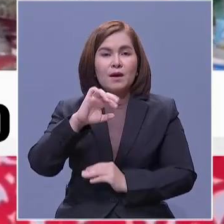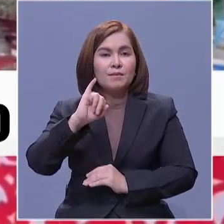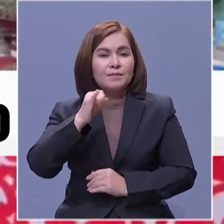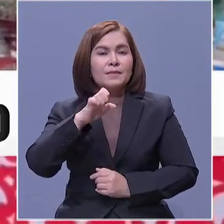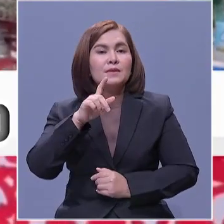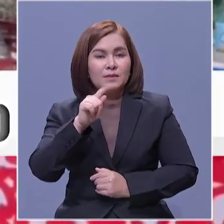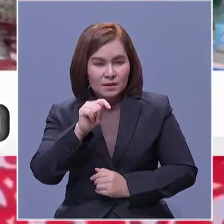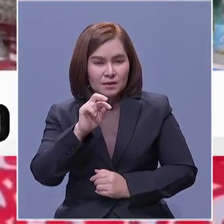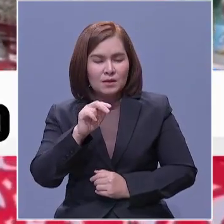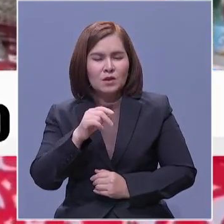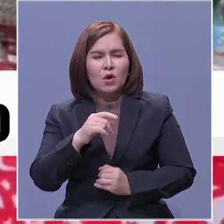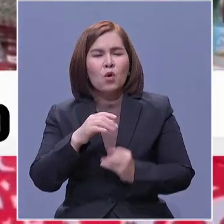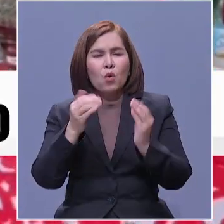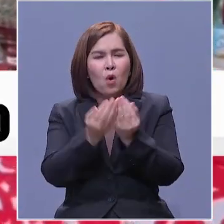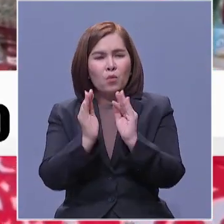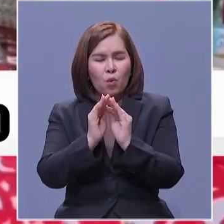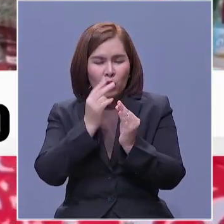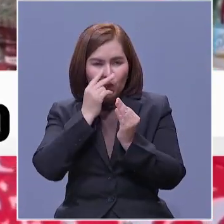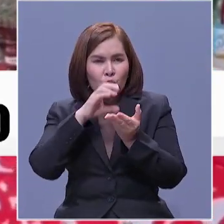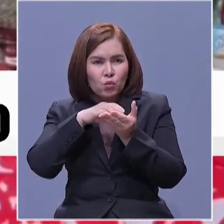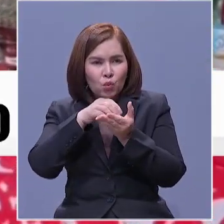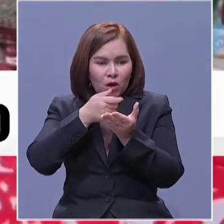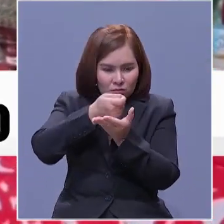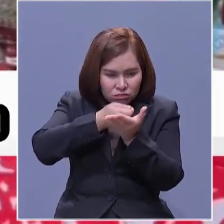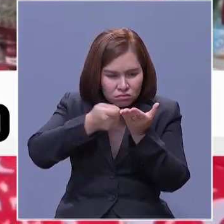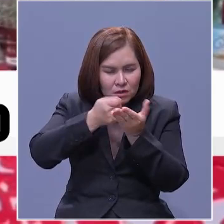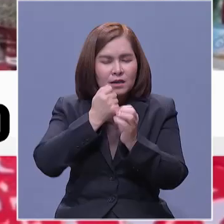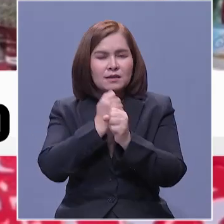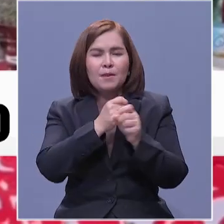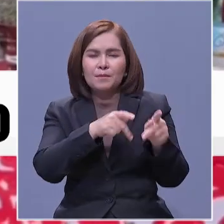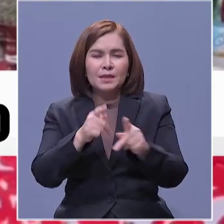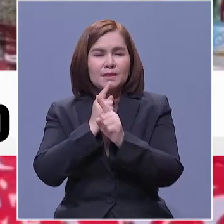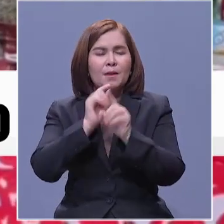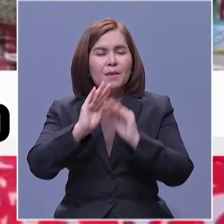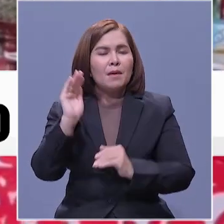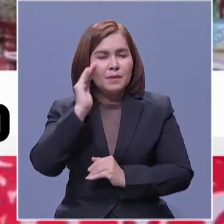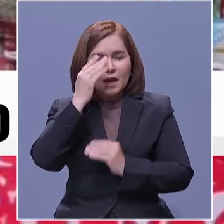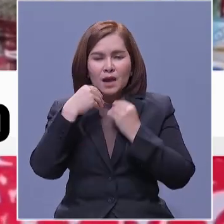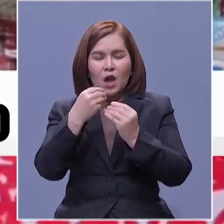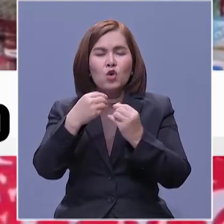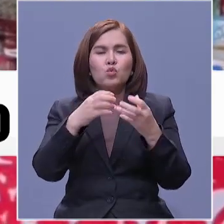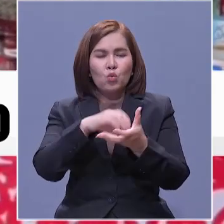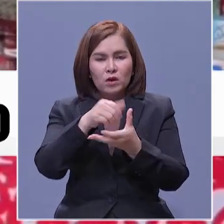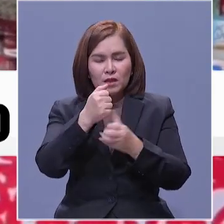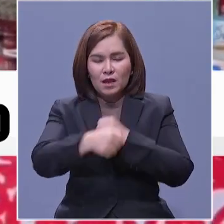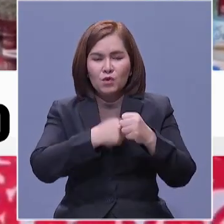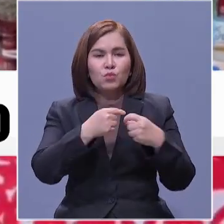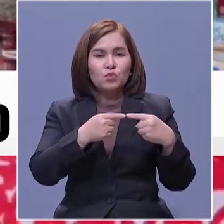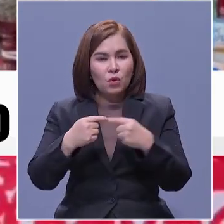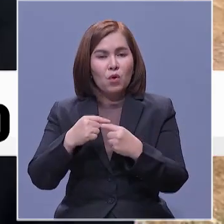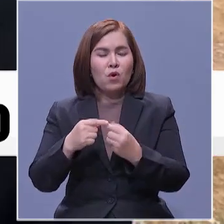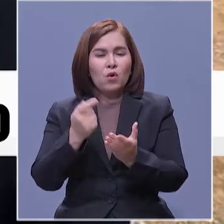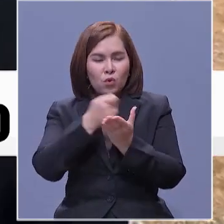บครัวพากันไปดูหมอดูด้วยนะคะแล้วก็ประกอบพิธีกรรมตามความเชื่อการสะเดาะเคราะห์ต่อชะตาหมอดูบอกว่